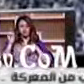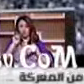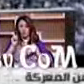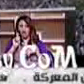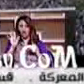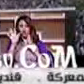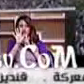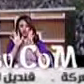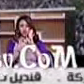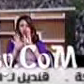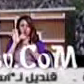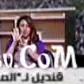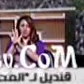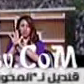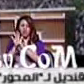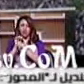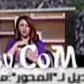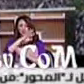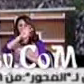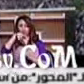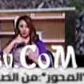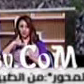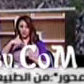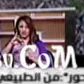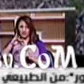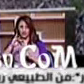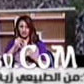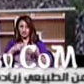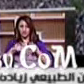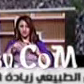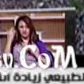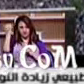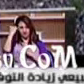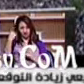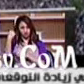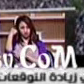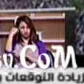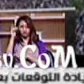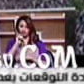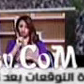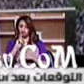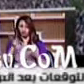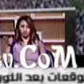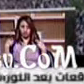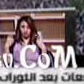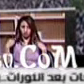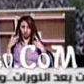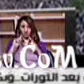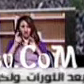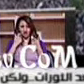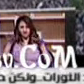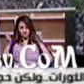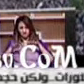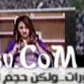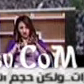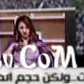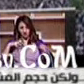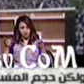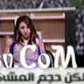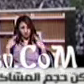للشرعيه احنا جايين هنا مش فرد عضلات ولا استعراض اعداد لكن